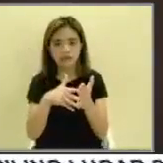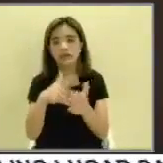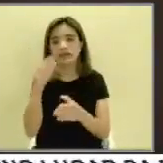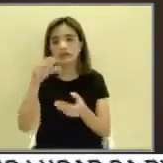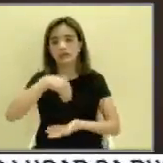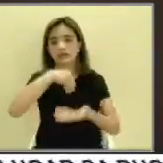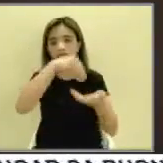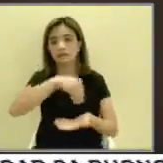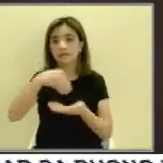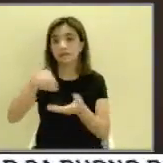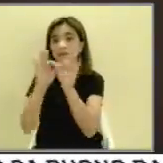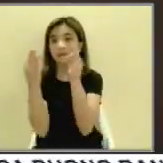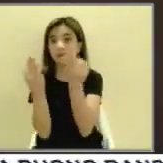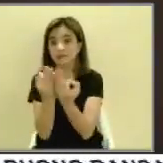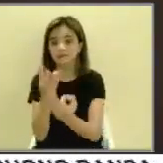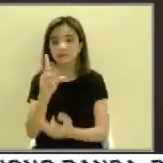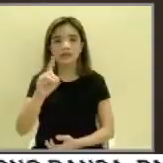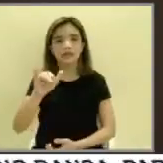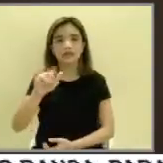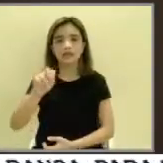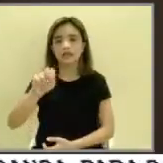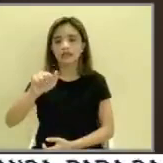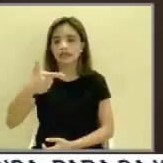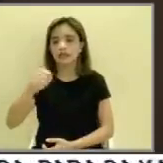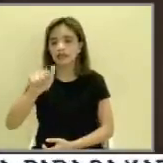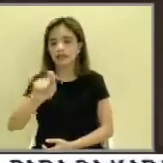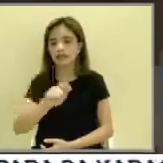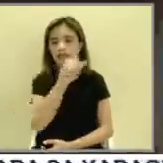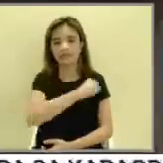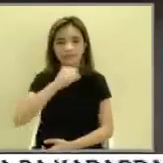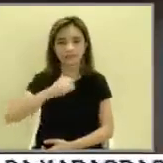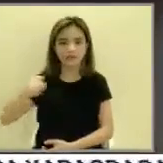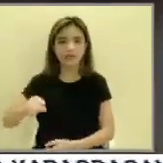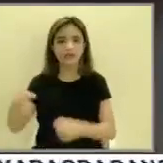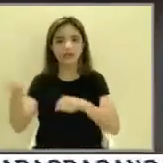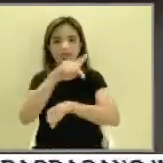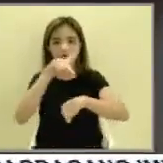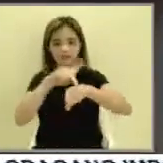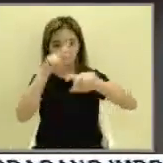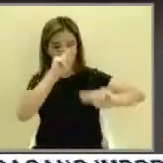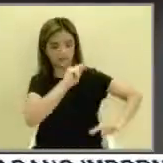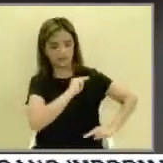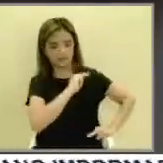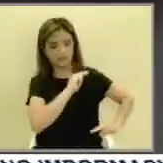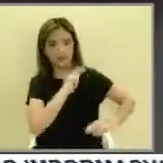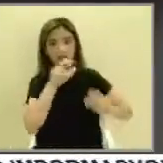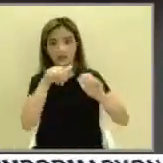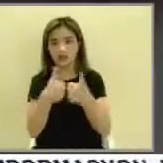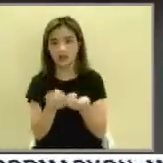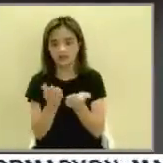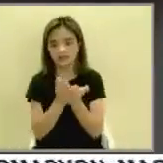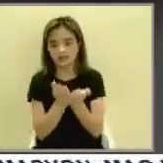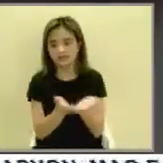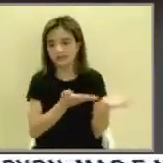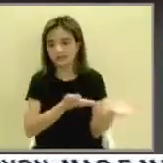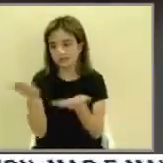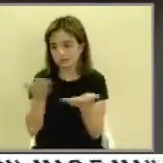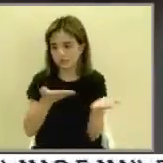Islands at Siargao sa pamamagitan ng Philippine Navy at Montenegro Shipping. Tiniyak naman ng Social